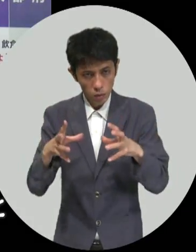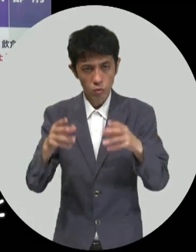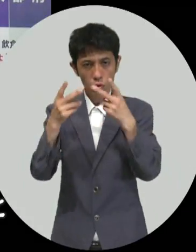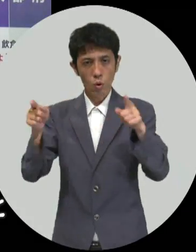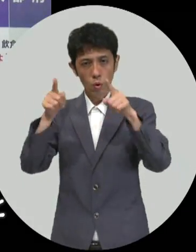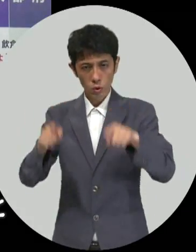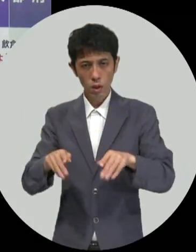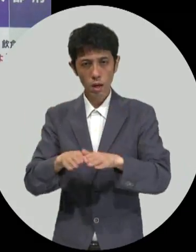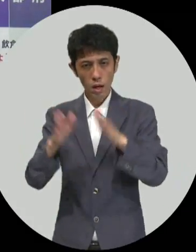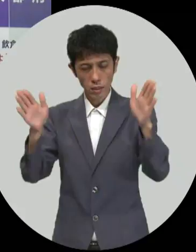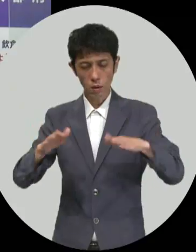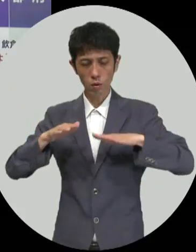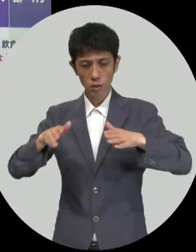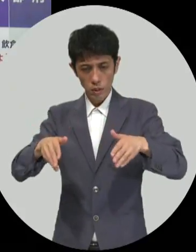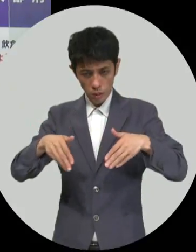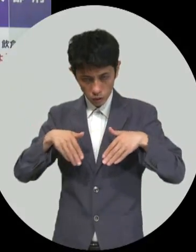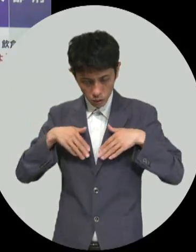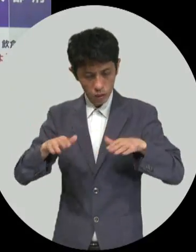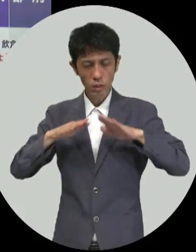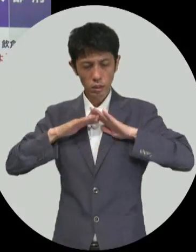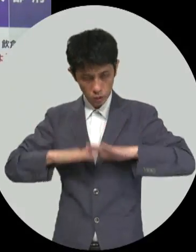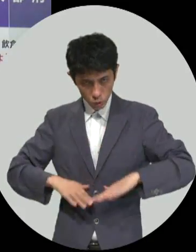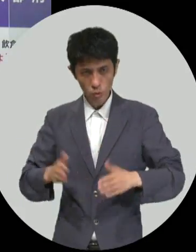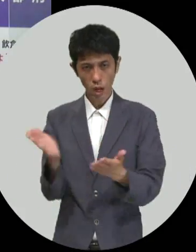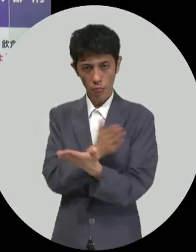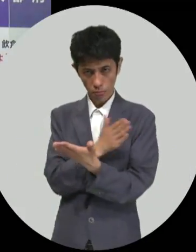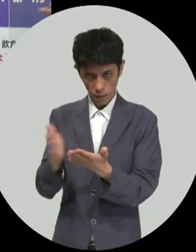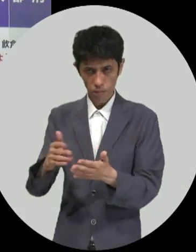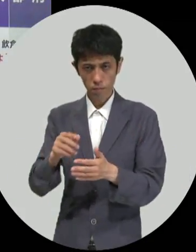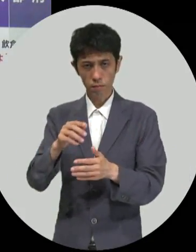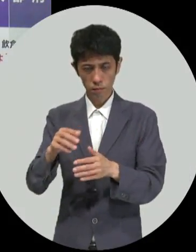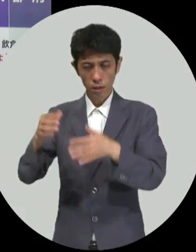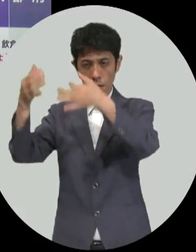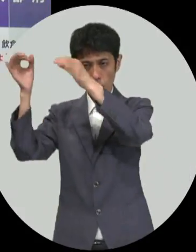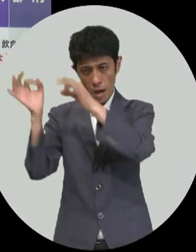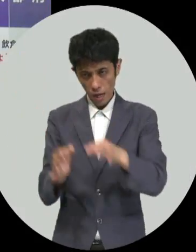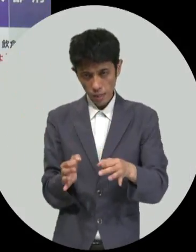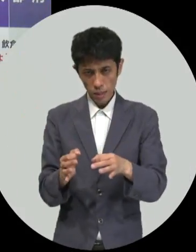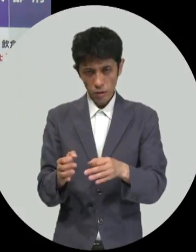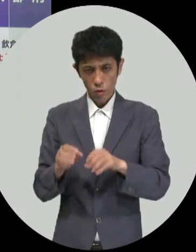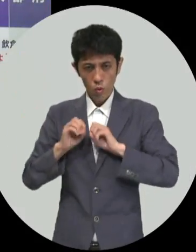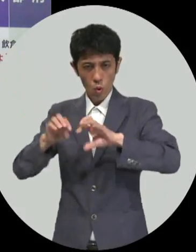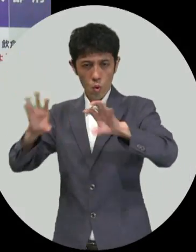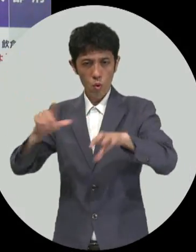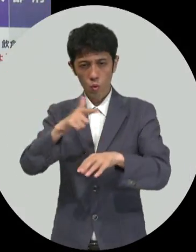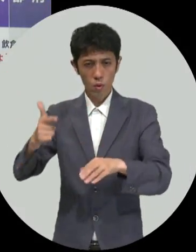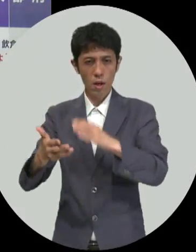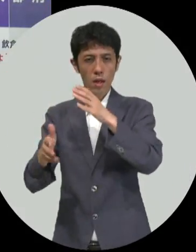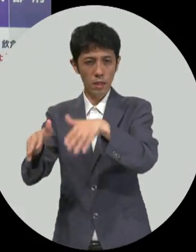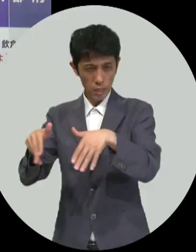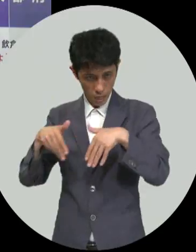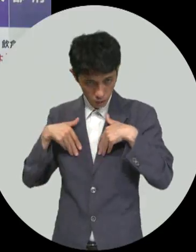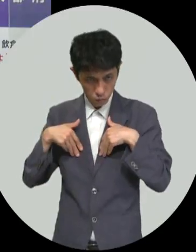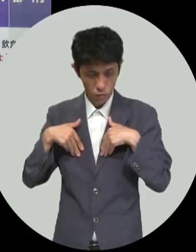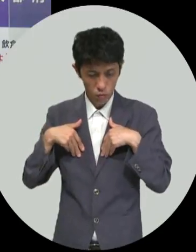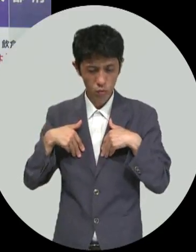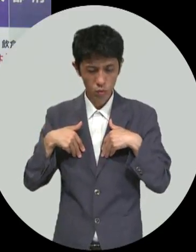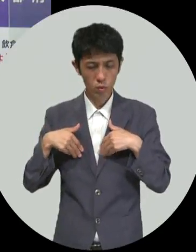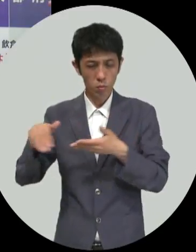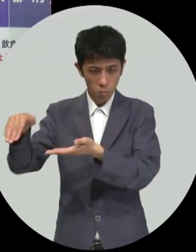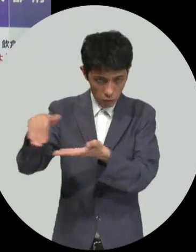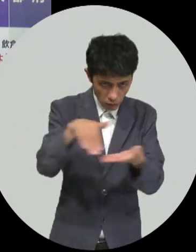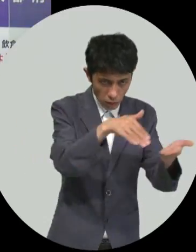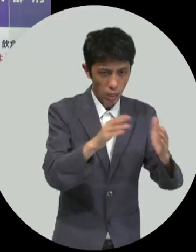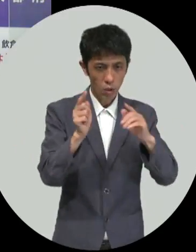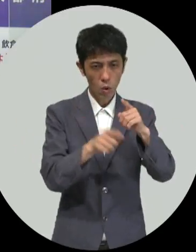判断していただきたい。それからバーゲンセール等の候補を控えるということと、路上、公園等での集団での飲酒など